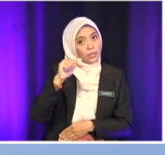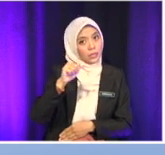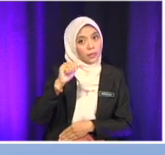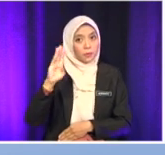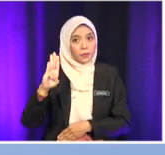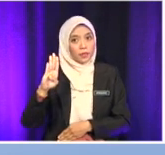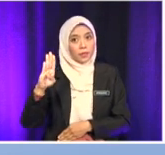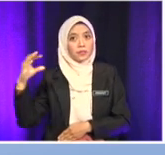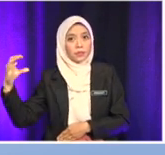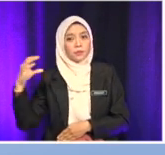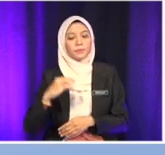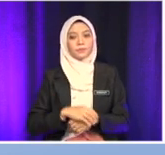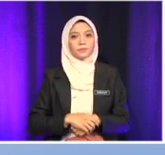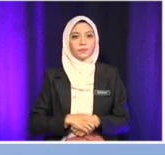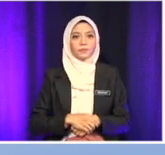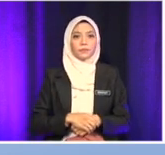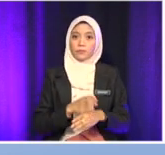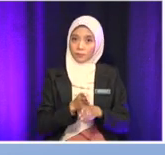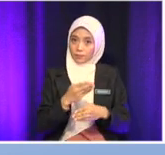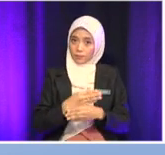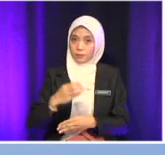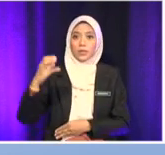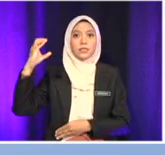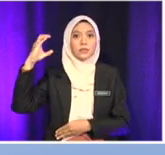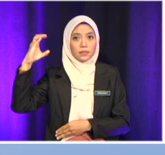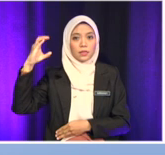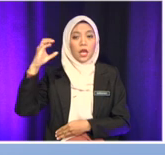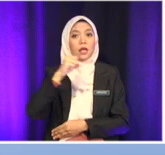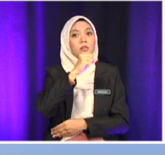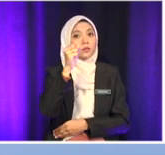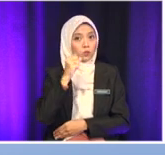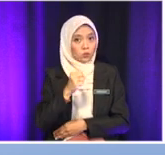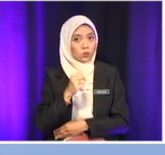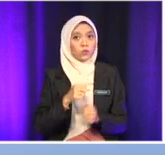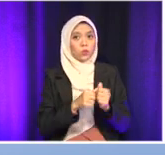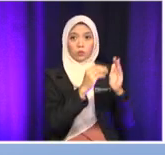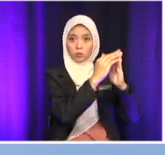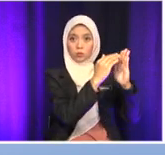bagian si bahagian si pula merupakan seorang berbentuk struktur